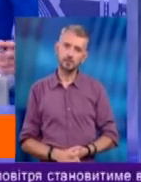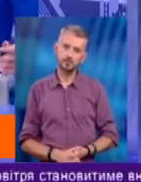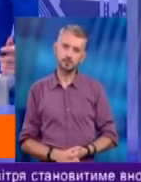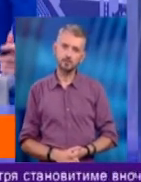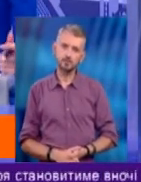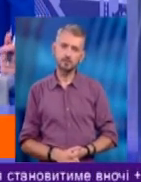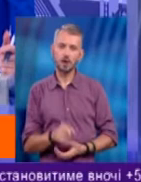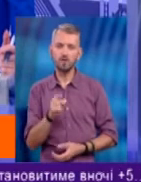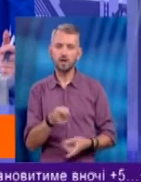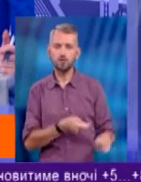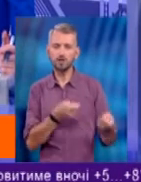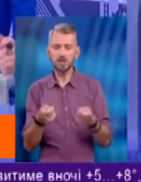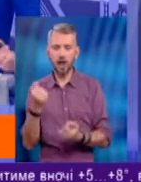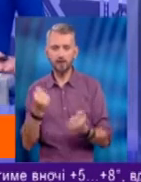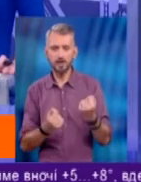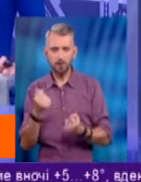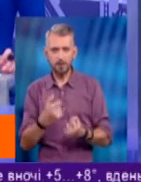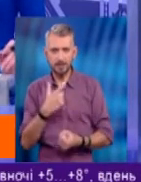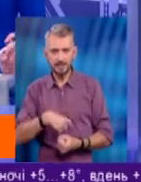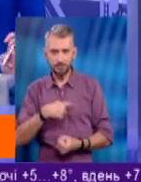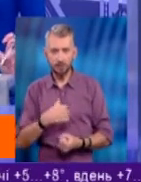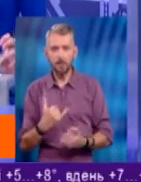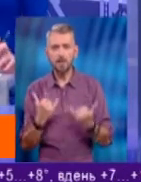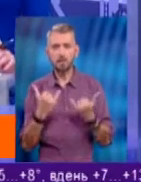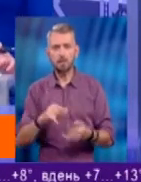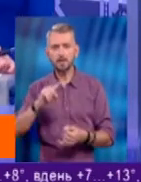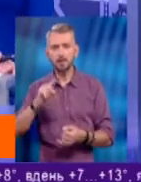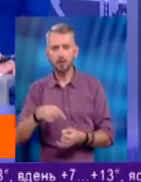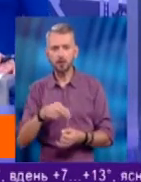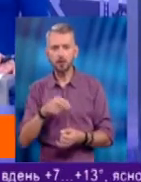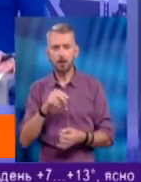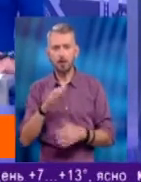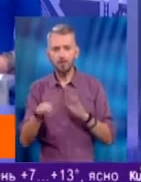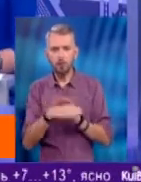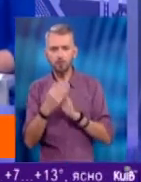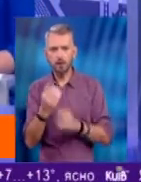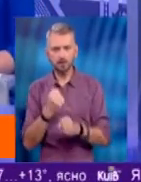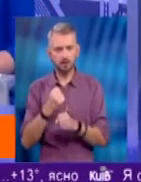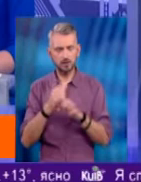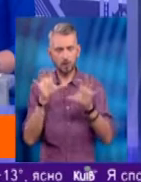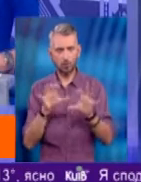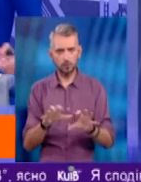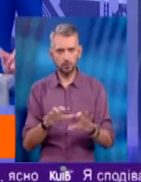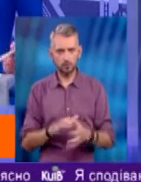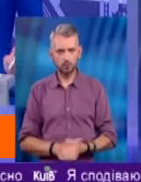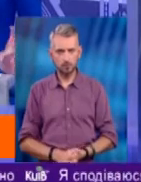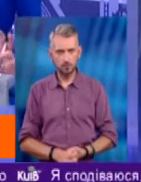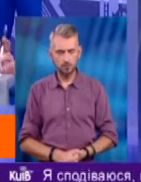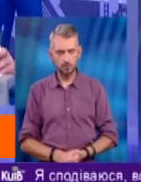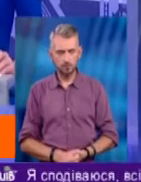Ви привезли автомобілі к себе, а тепер требуєте под вас делать закон.